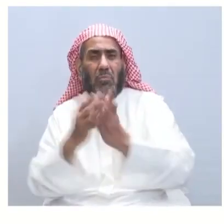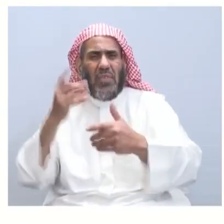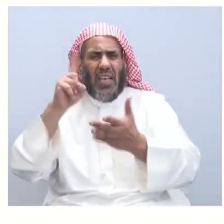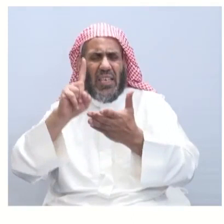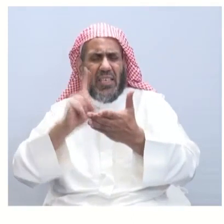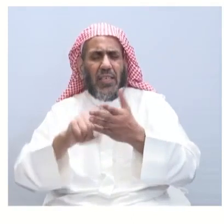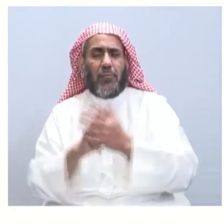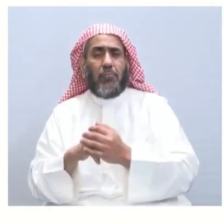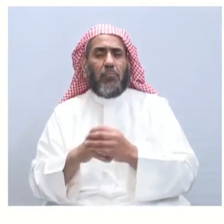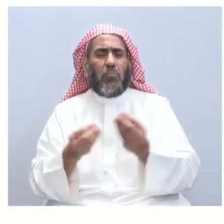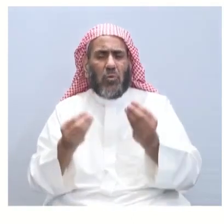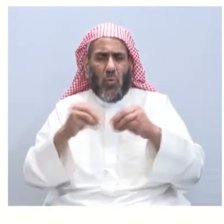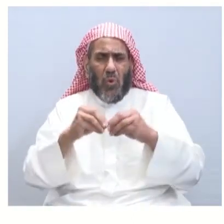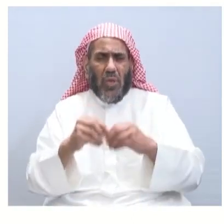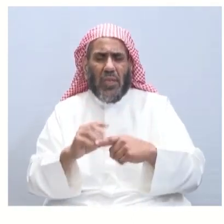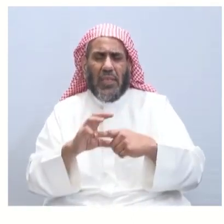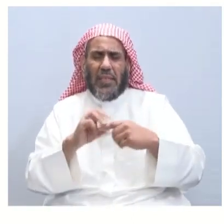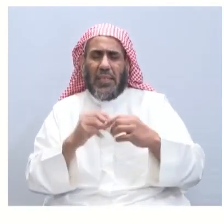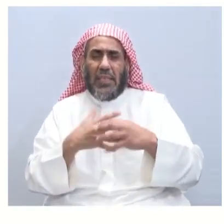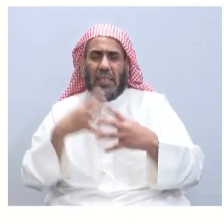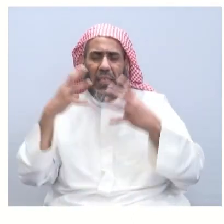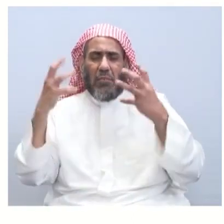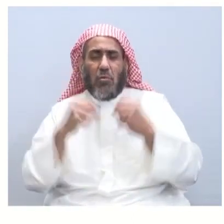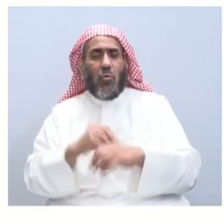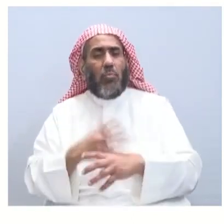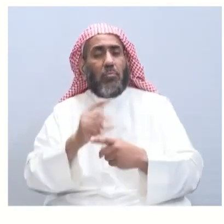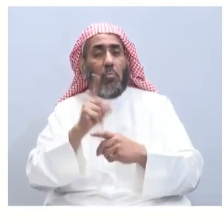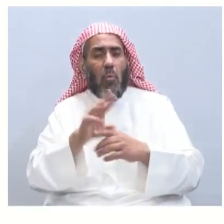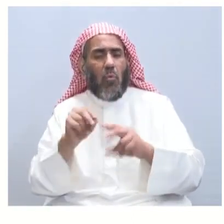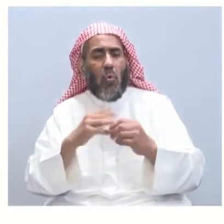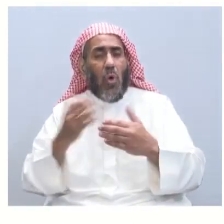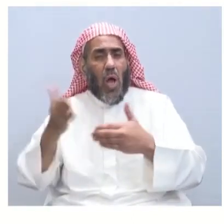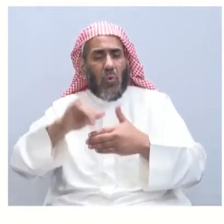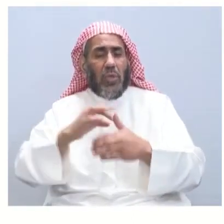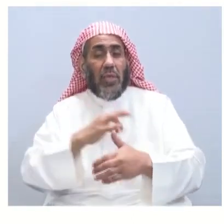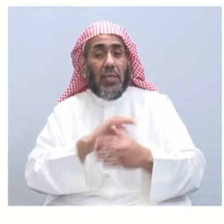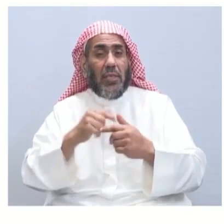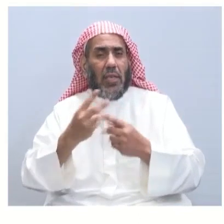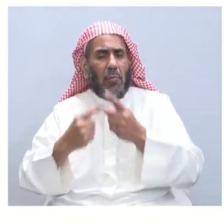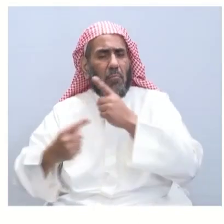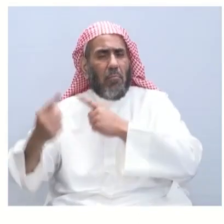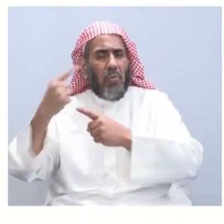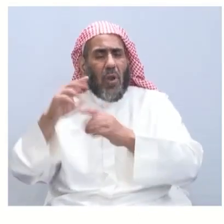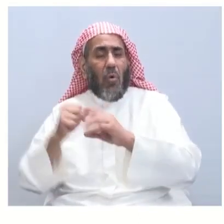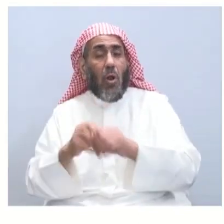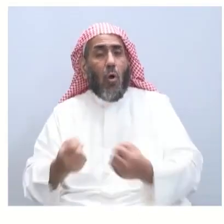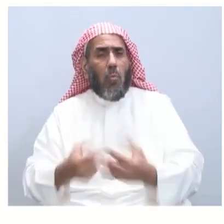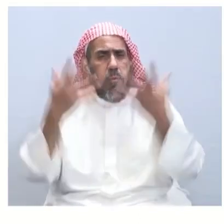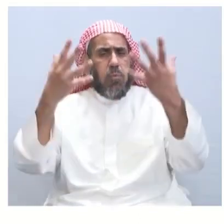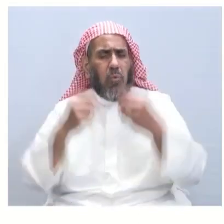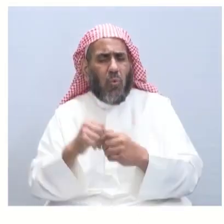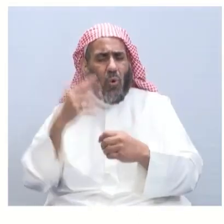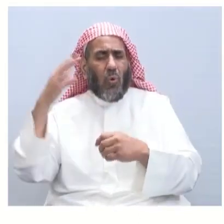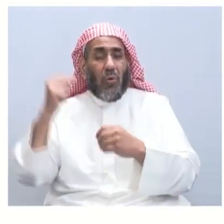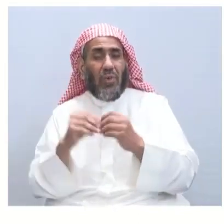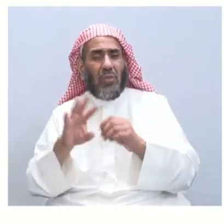تقريريه تغلب عليه النزعه العلميه يعني اقرب ل العلم وكانه يريد عوده الناس الى الى سالف الى الى وترك البدع والخرافات